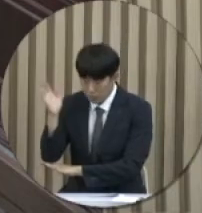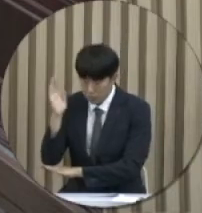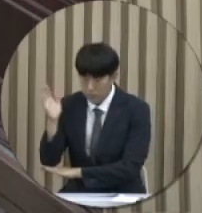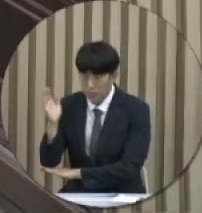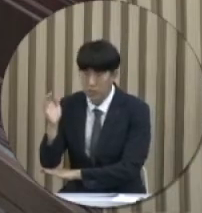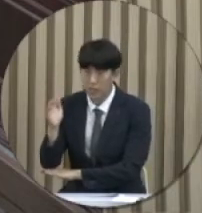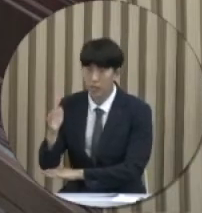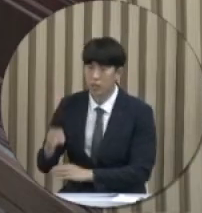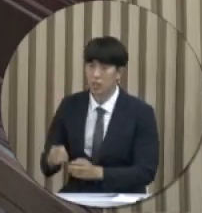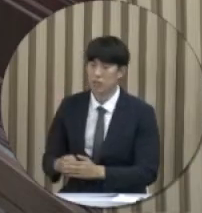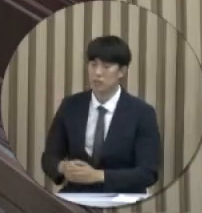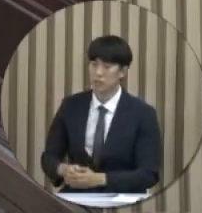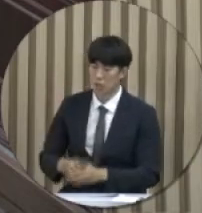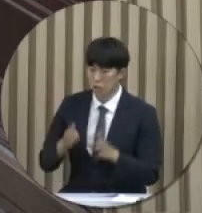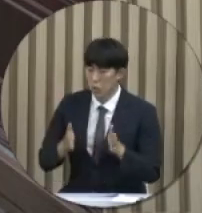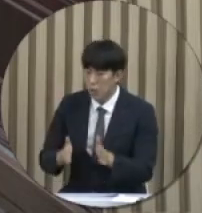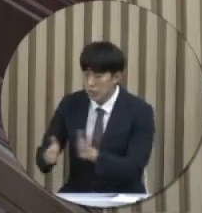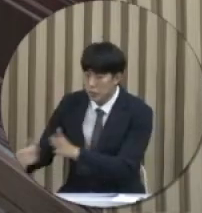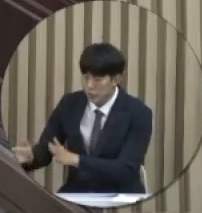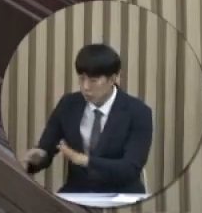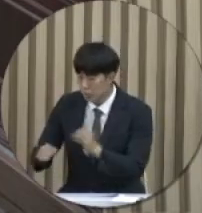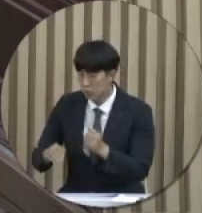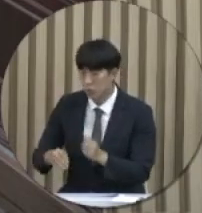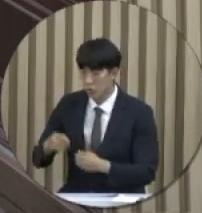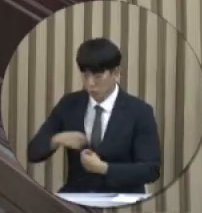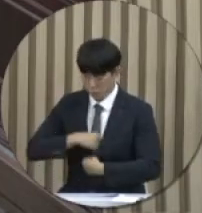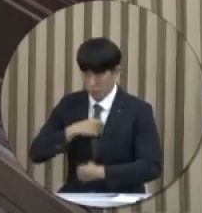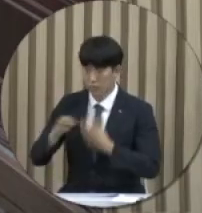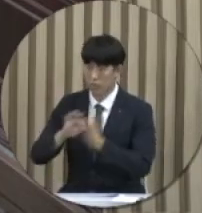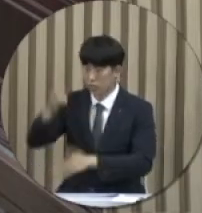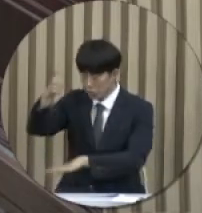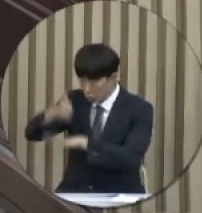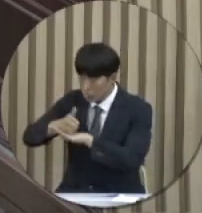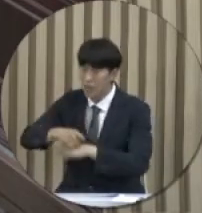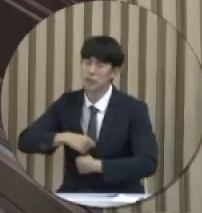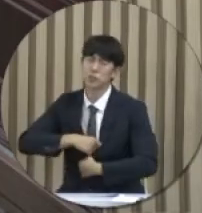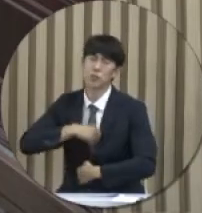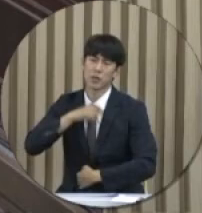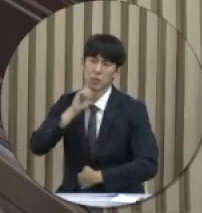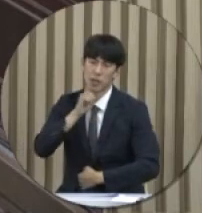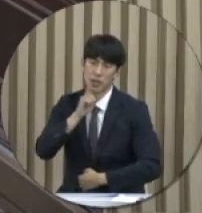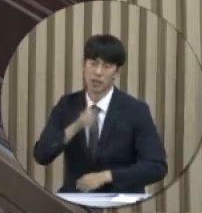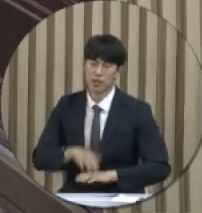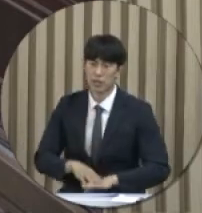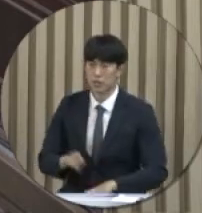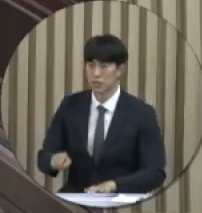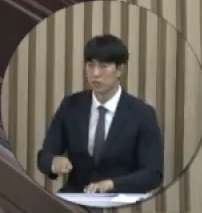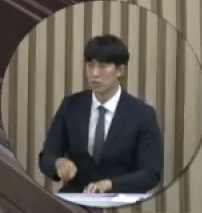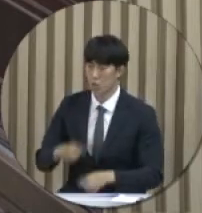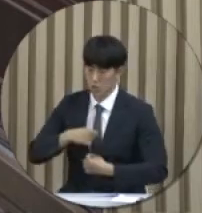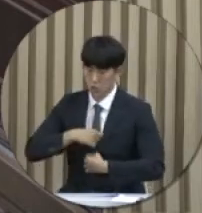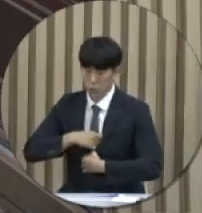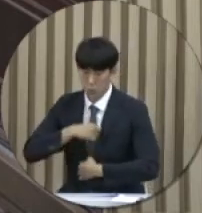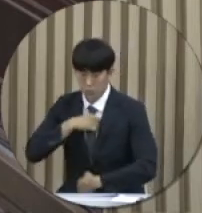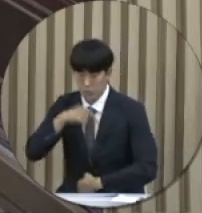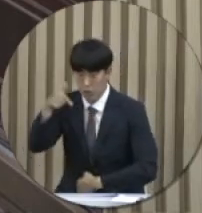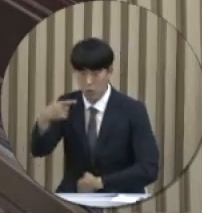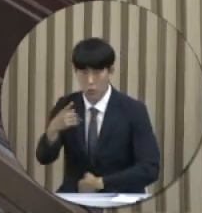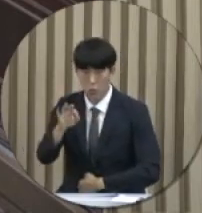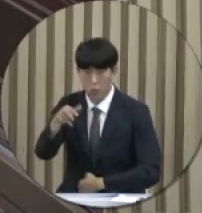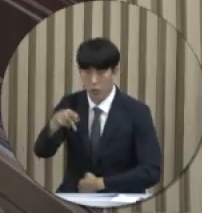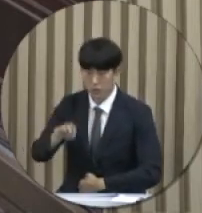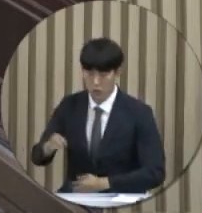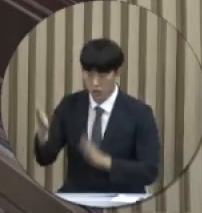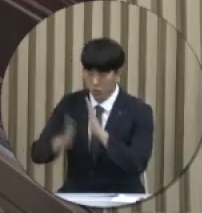가정이 공정해야 결과가 정의롭다는 얘기를 하셨습니다. 저는 이 개발에서 공정한 것을 갖고 있는 제 나름대로의